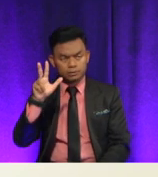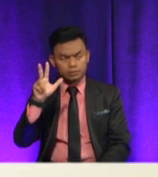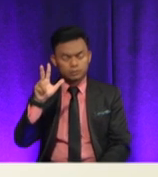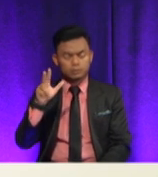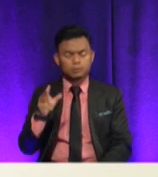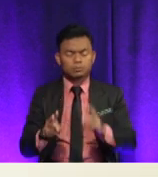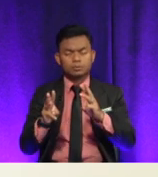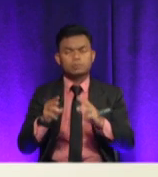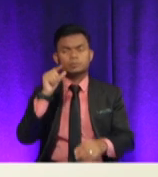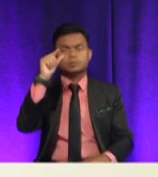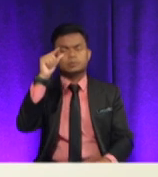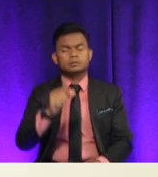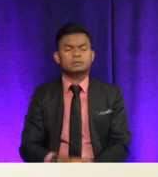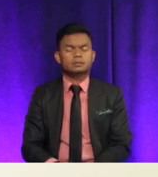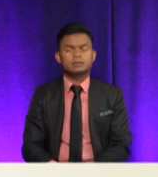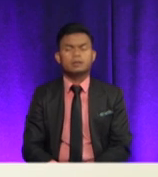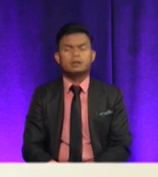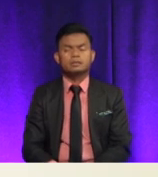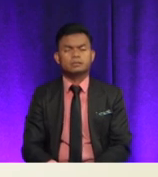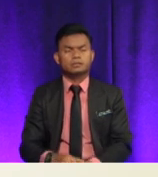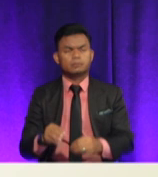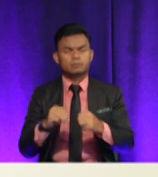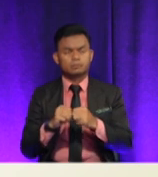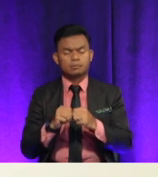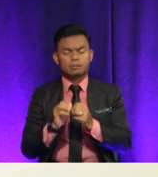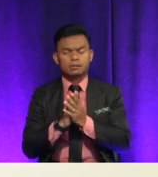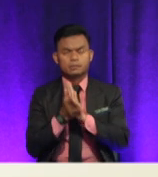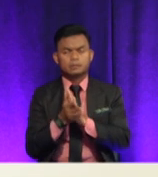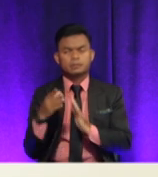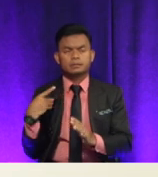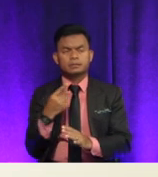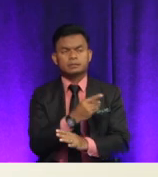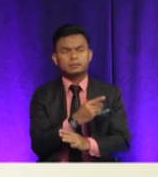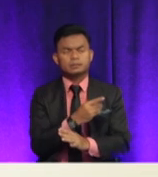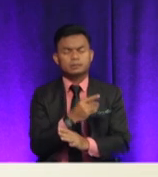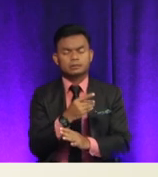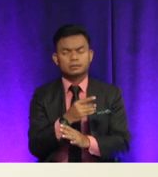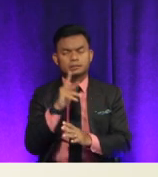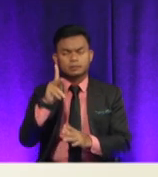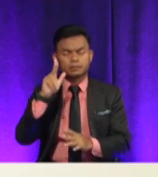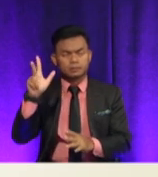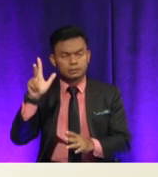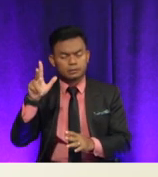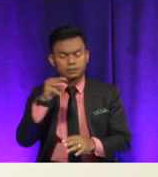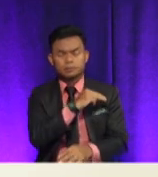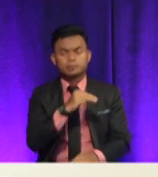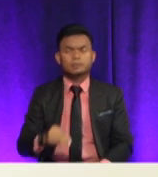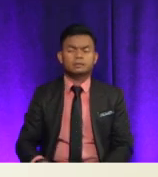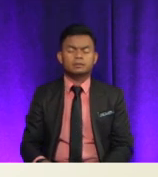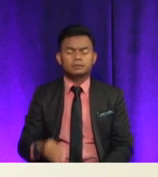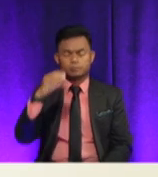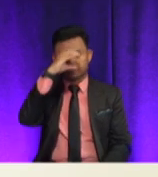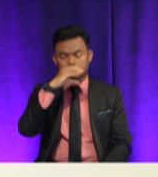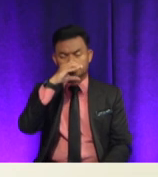walaupun sedikit oke maka ketiga ketiga menteri taat dengan perintah Baginda untuk mencarikan